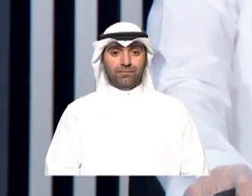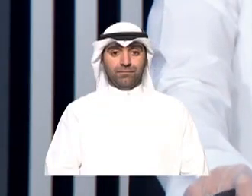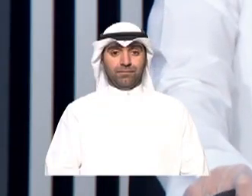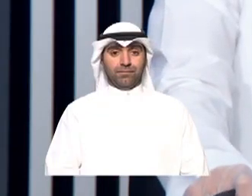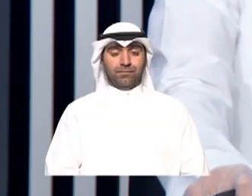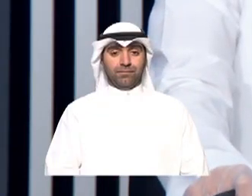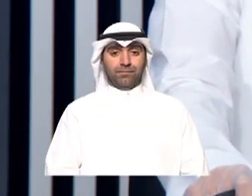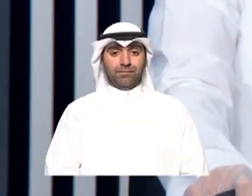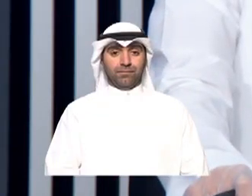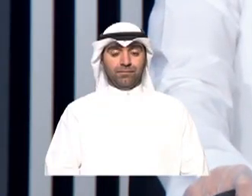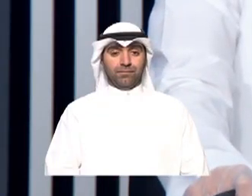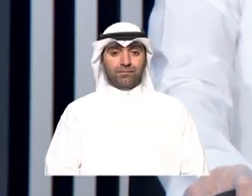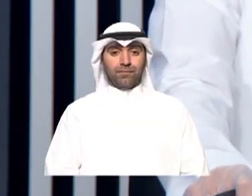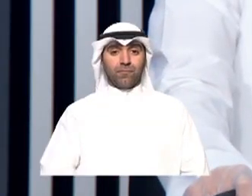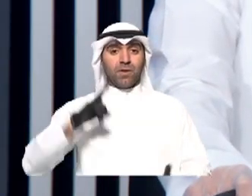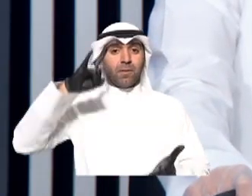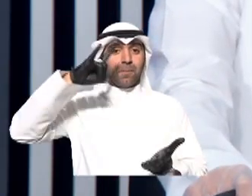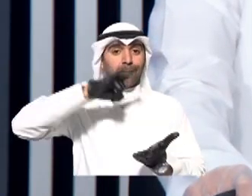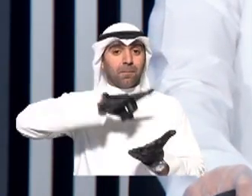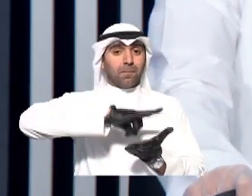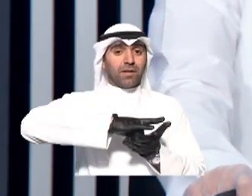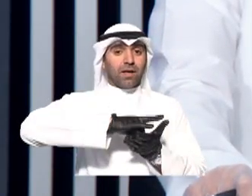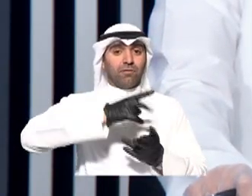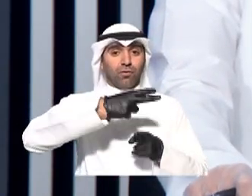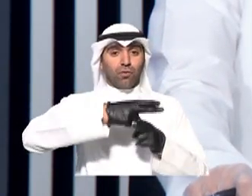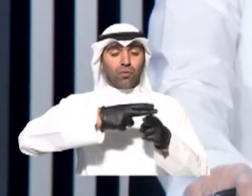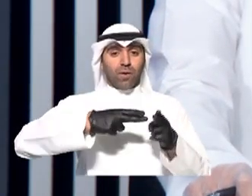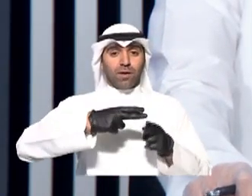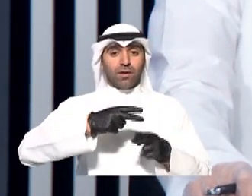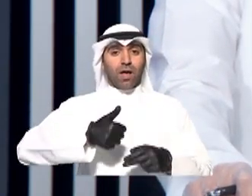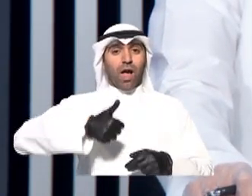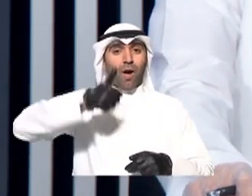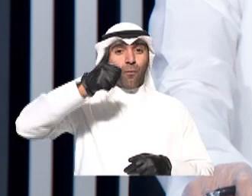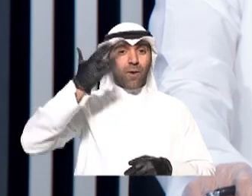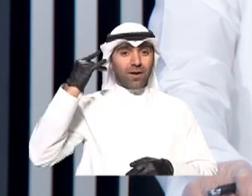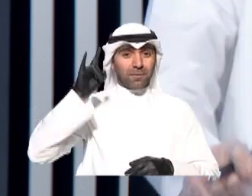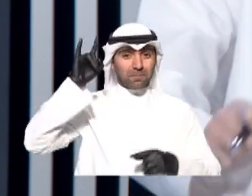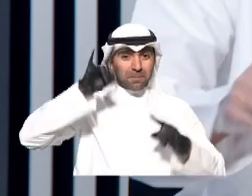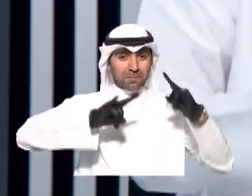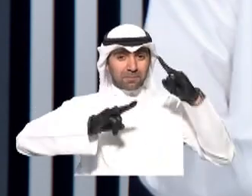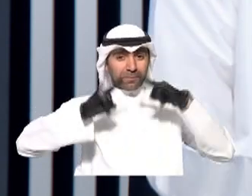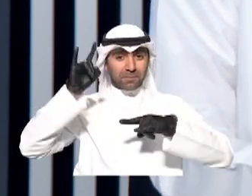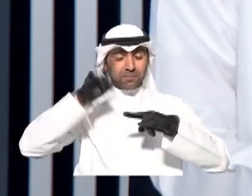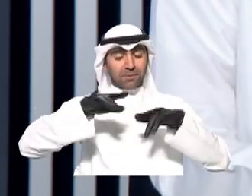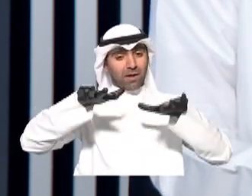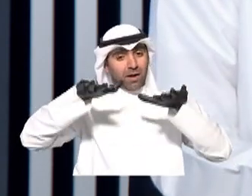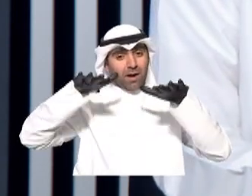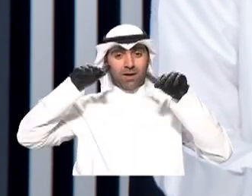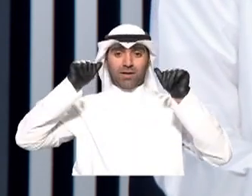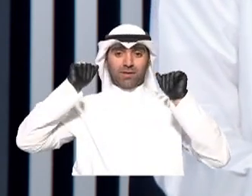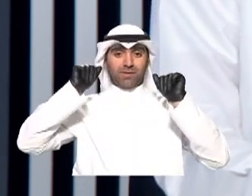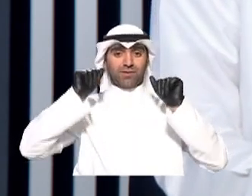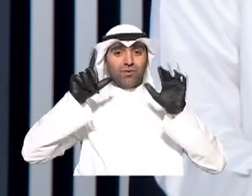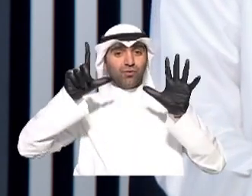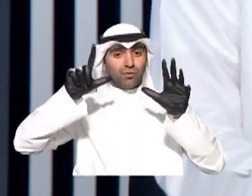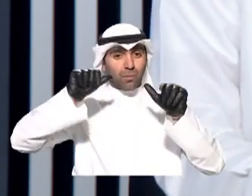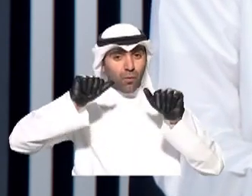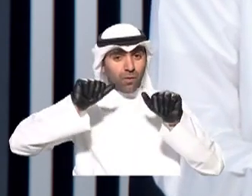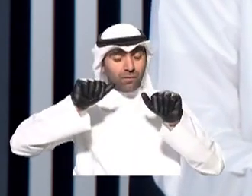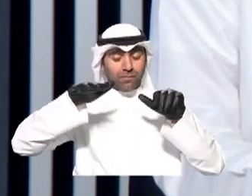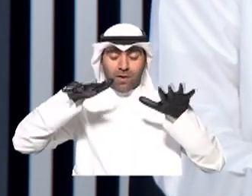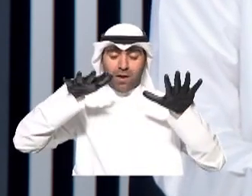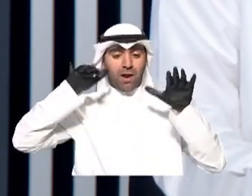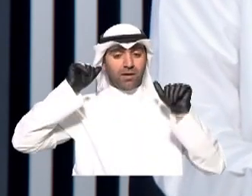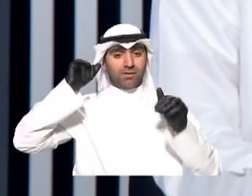انتهت الإدارة العامة للطيران المدني من المرحلة الأولى للخطة الحكومية لإعادة المواطنين العالقين في الخارج إثر تفشي فيروس